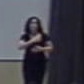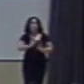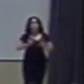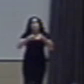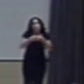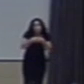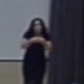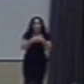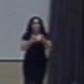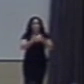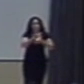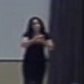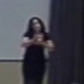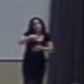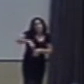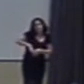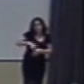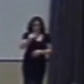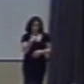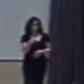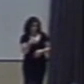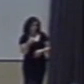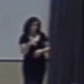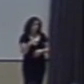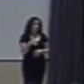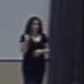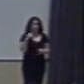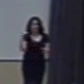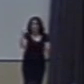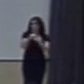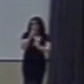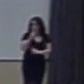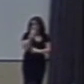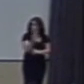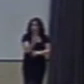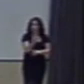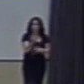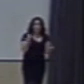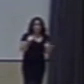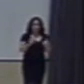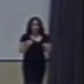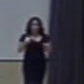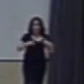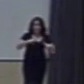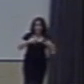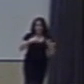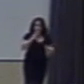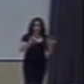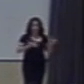grup de periodistes joves que des de fa 2 anys ens trobàvem per dinar plegats i convidàvem